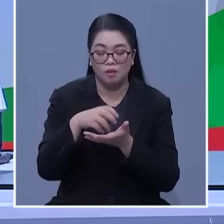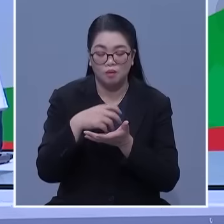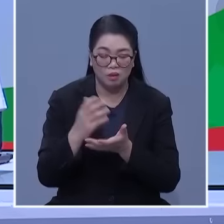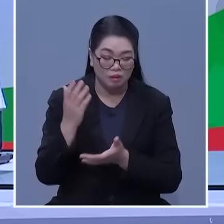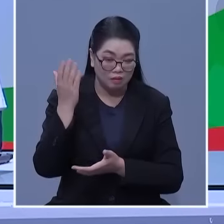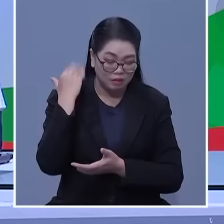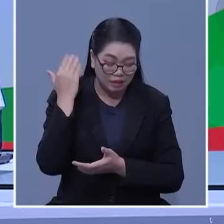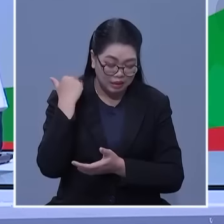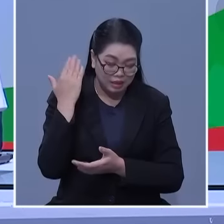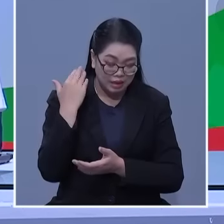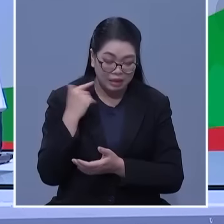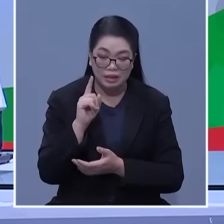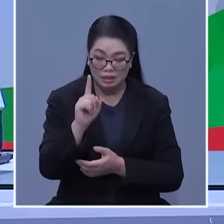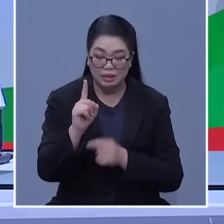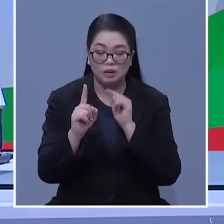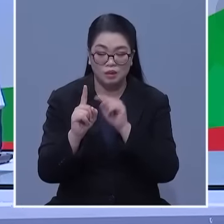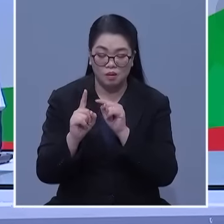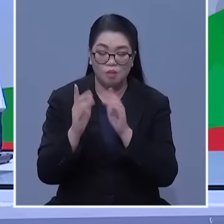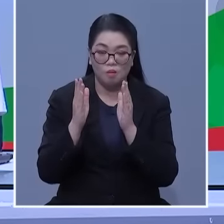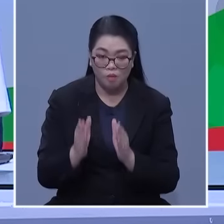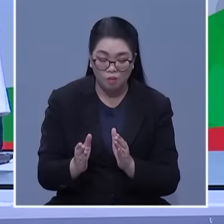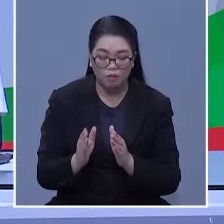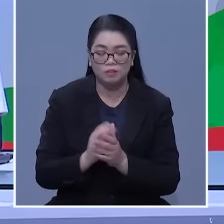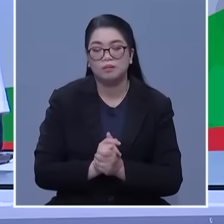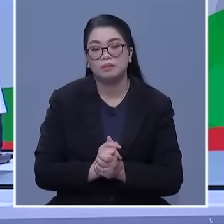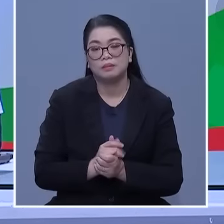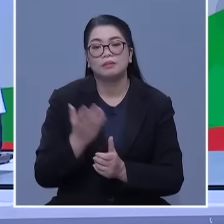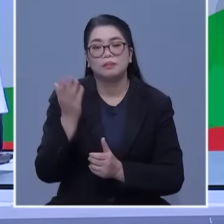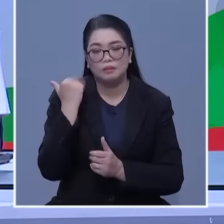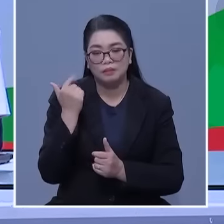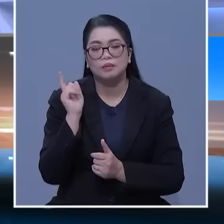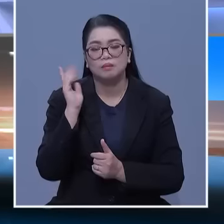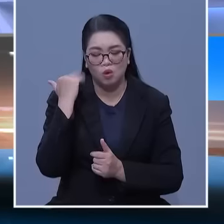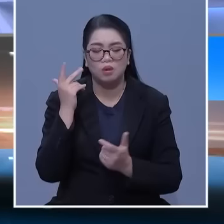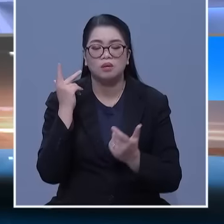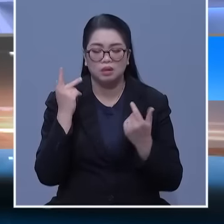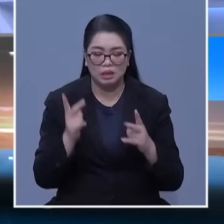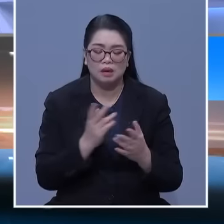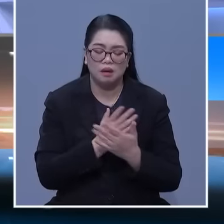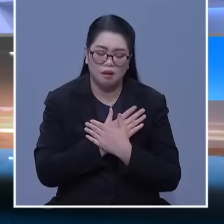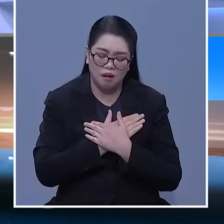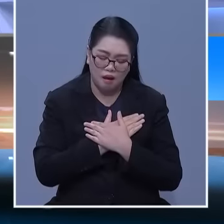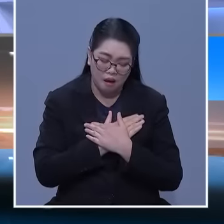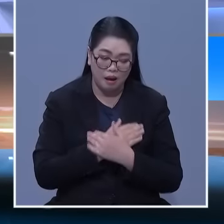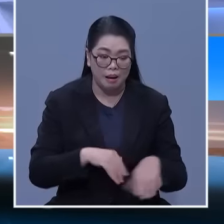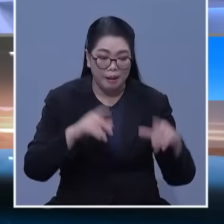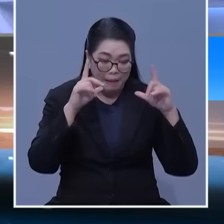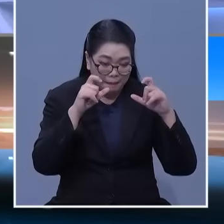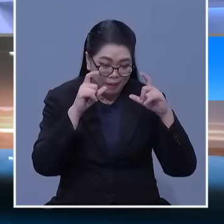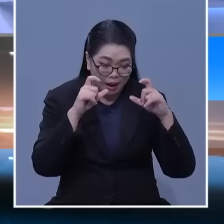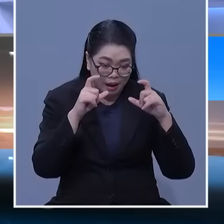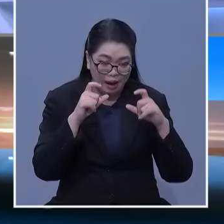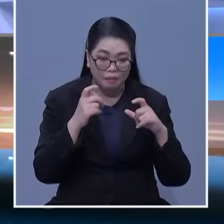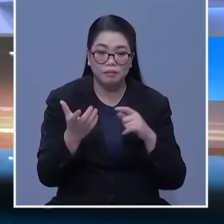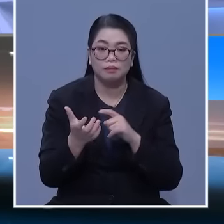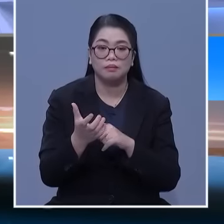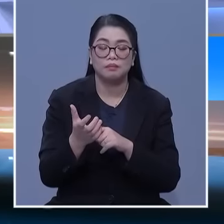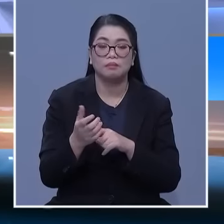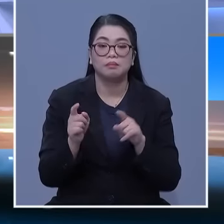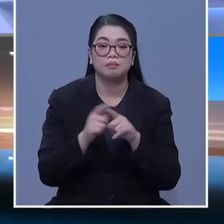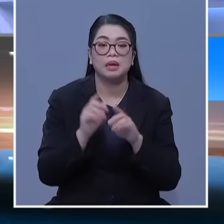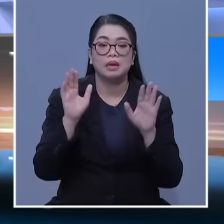ของพรรคพลังประชารัฐอีกหนึ่งคนที่โหเรียกได้ว่าเคยรักลุงป้อมมากๆใช้ภาพลุงป้อมเป็นหลวงพ่อป้